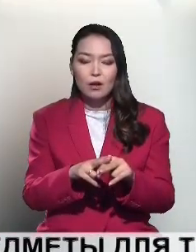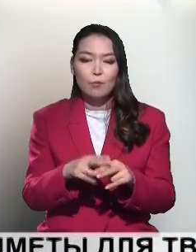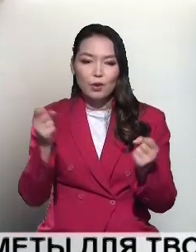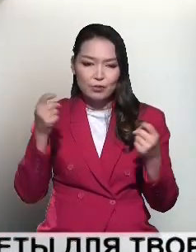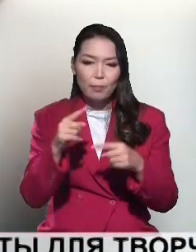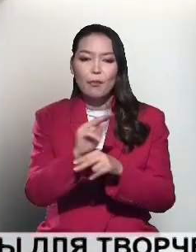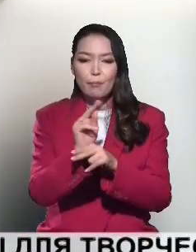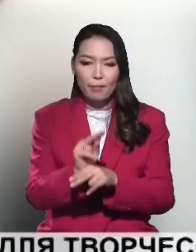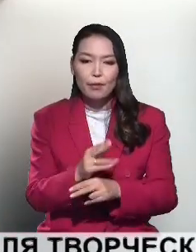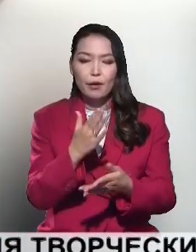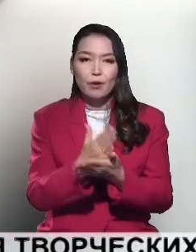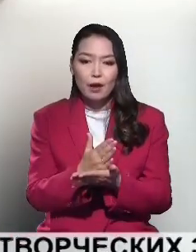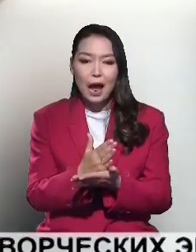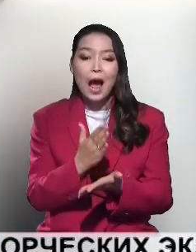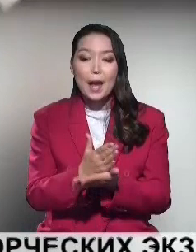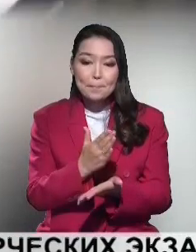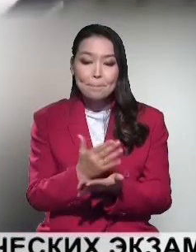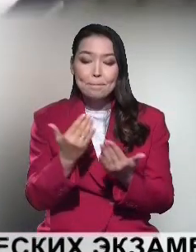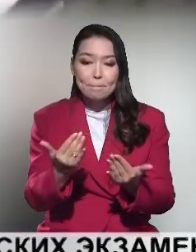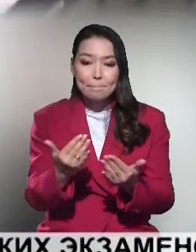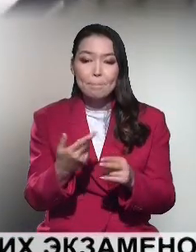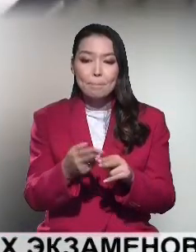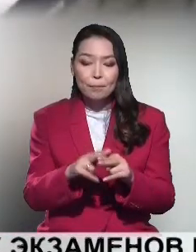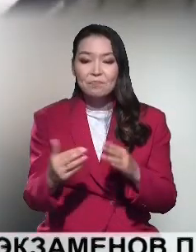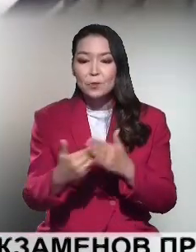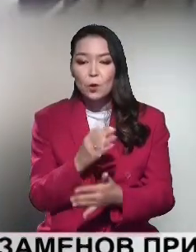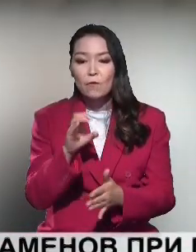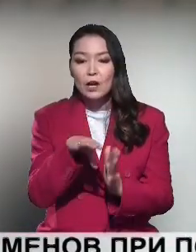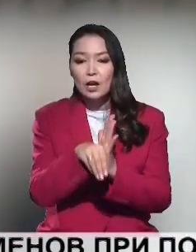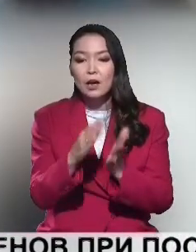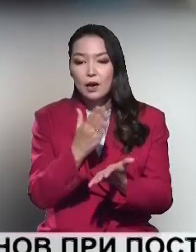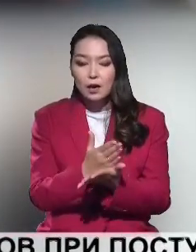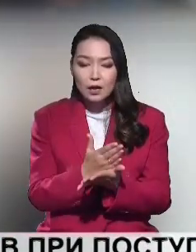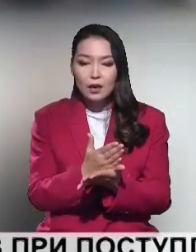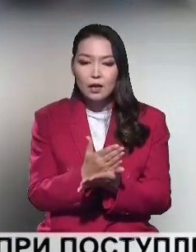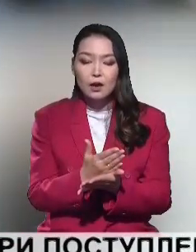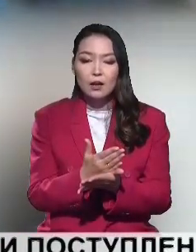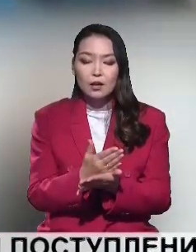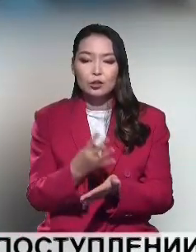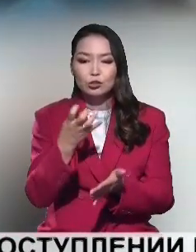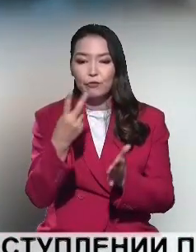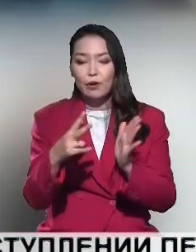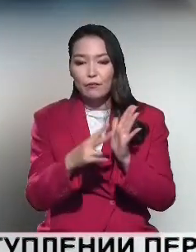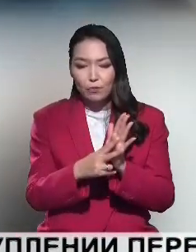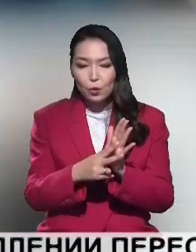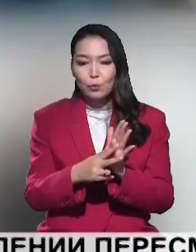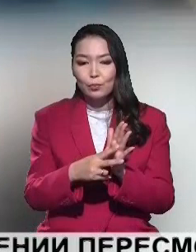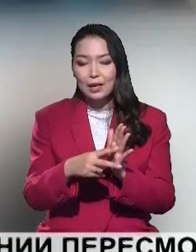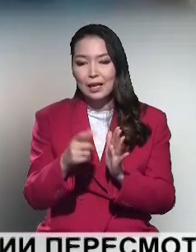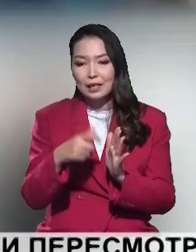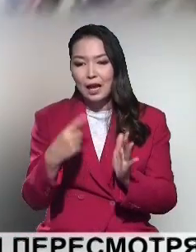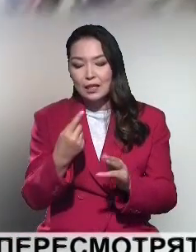поправки а именно введена новая статья То есть статья 428 при